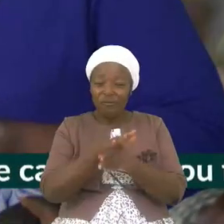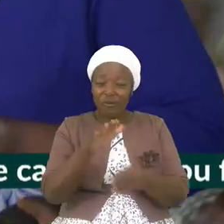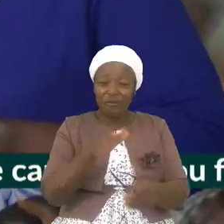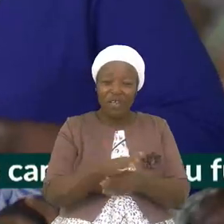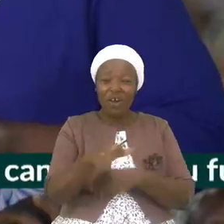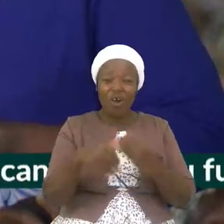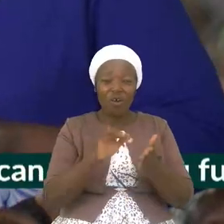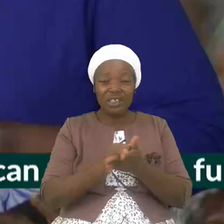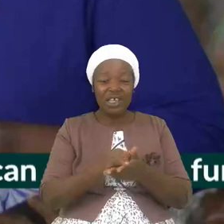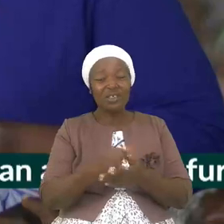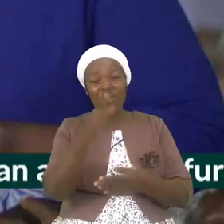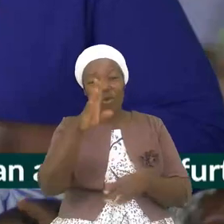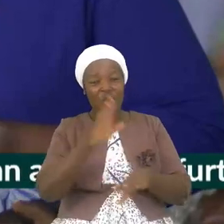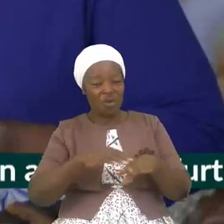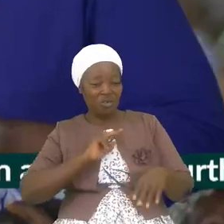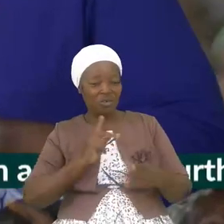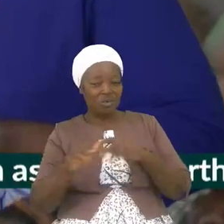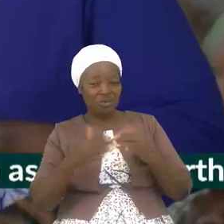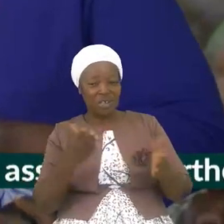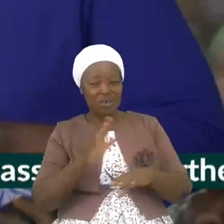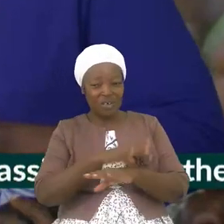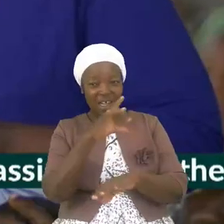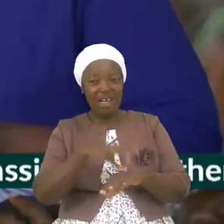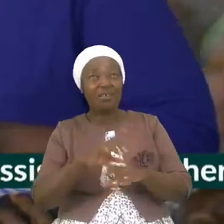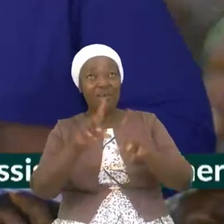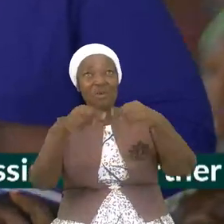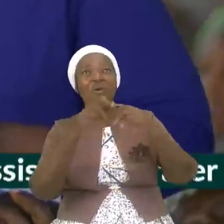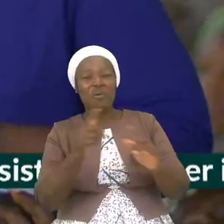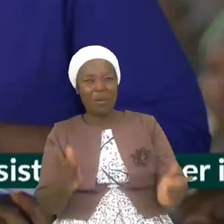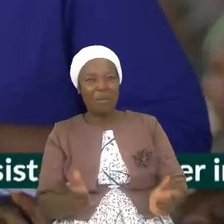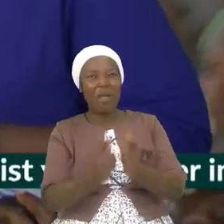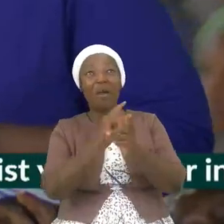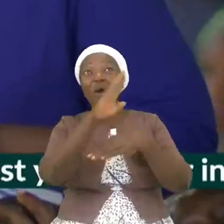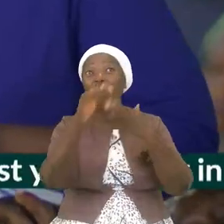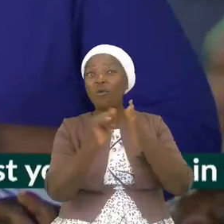Votre joie sera permanente. Votre espérance sera permanente.